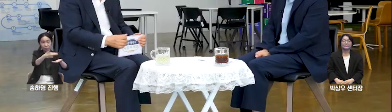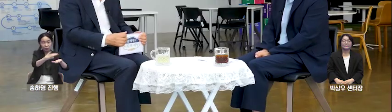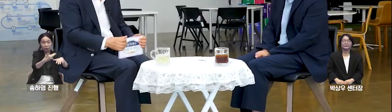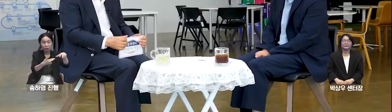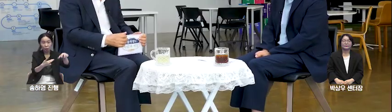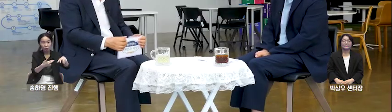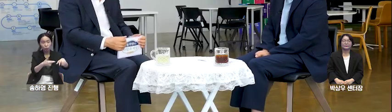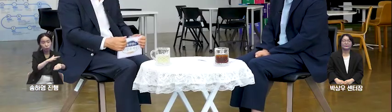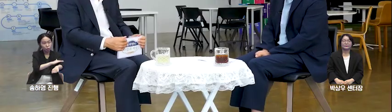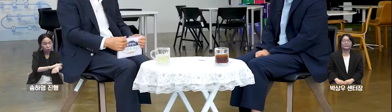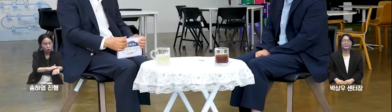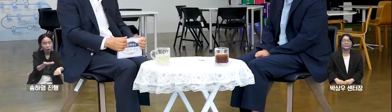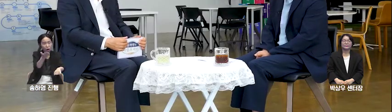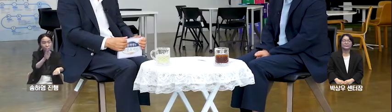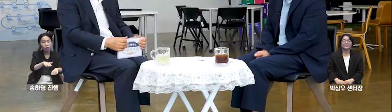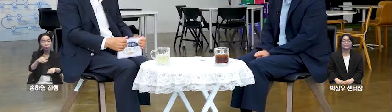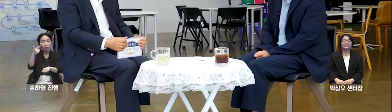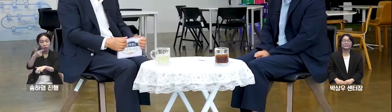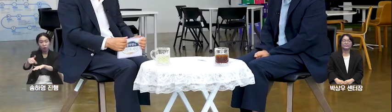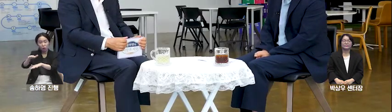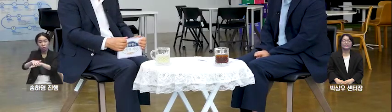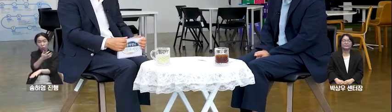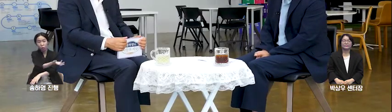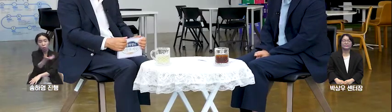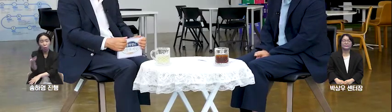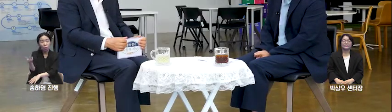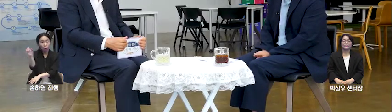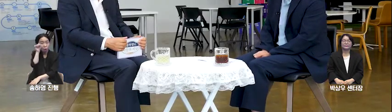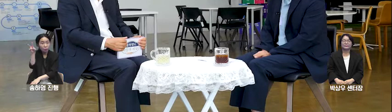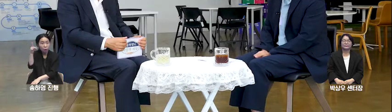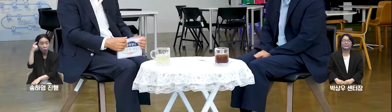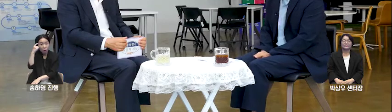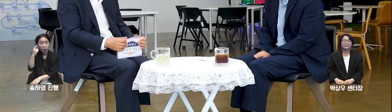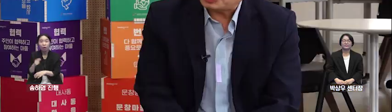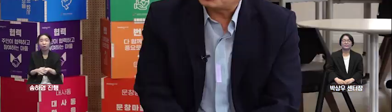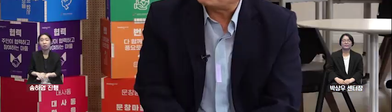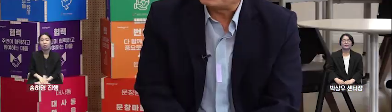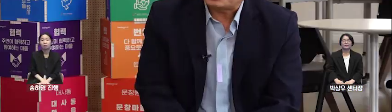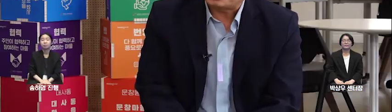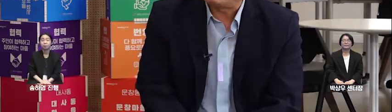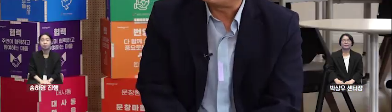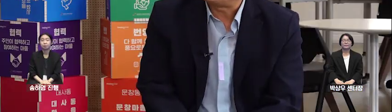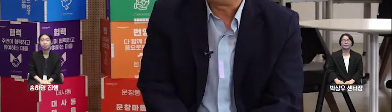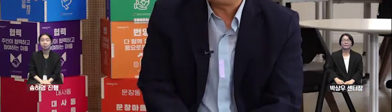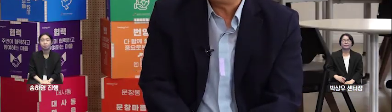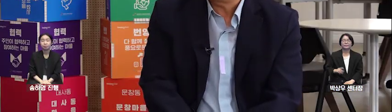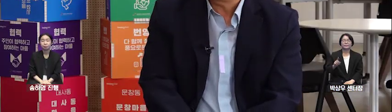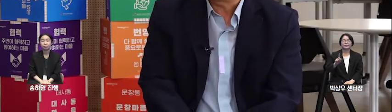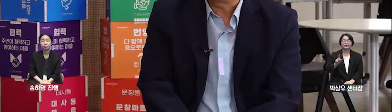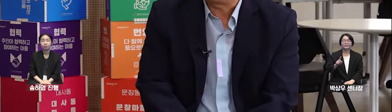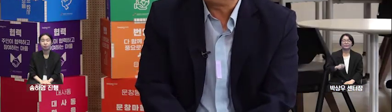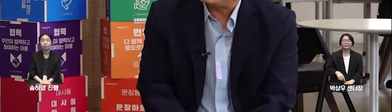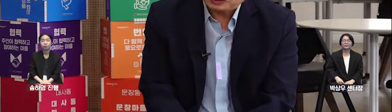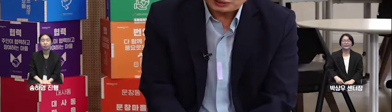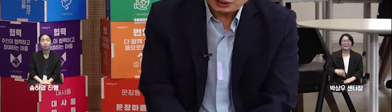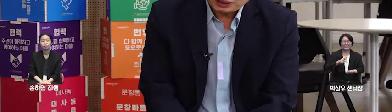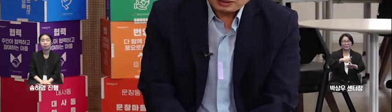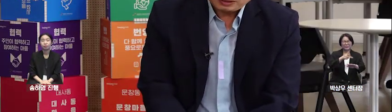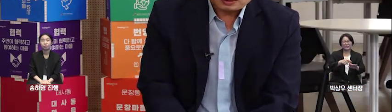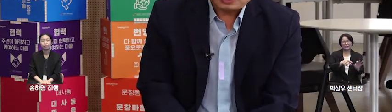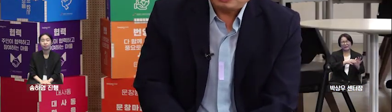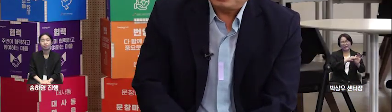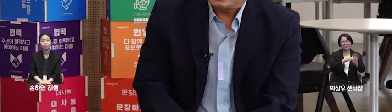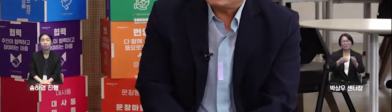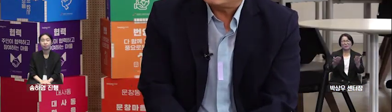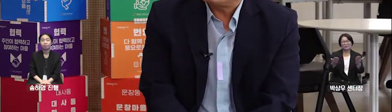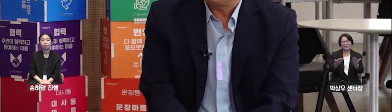또 잘 하시는데 왜 또 대전으로 갑자기 오셨어요? 예, 그 계속 거기서 좀 더 했었어야 되는데요.